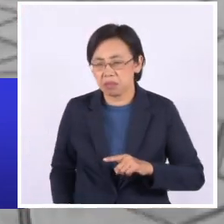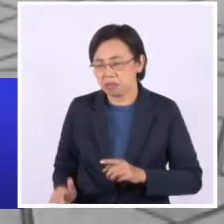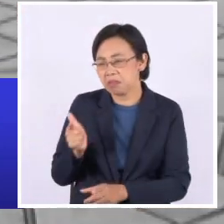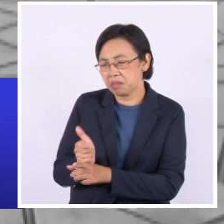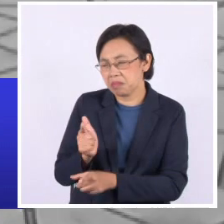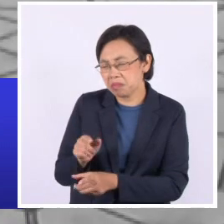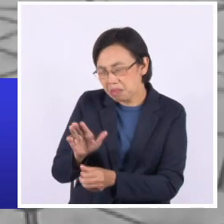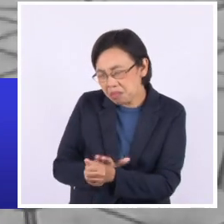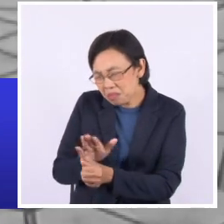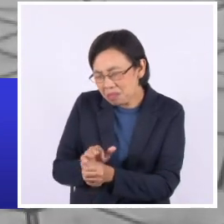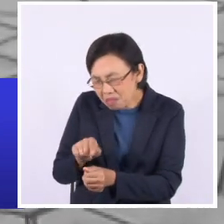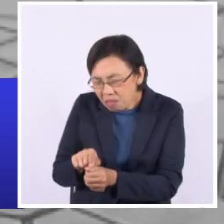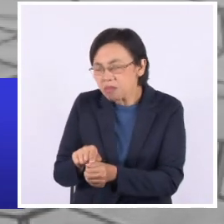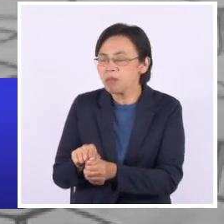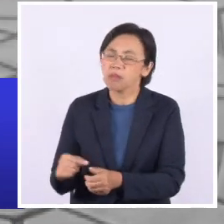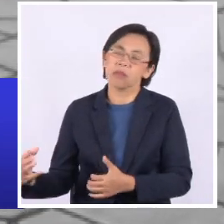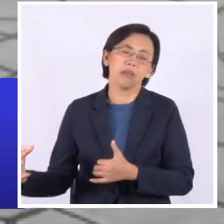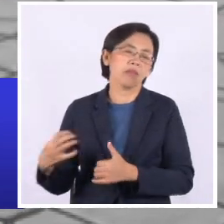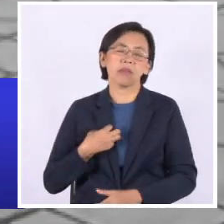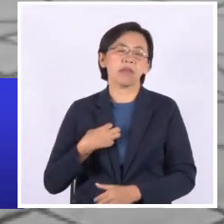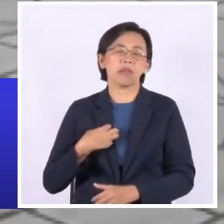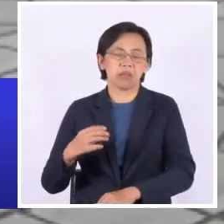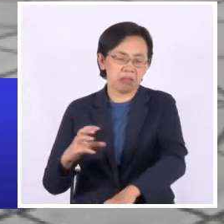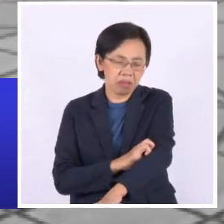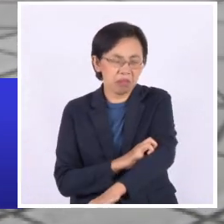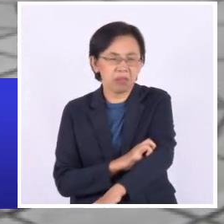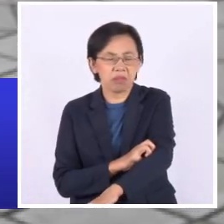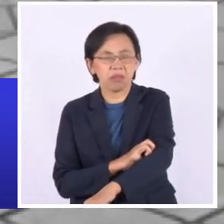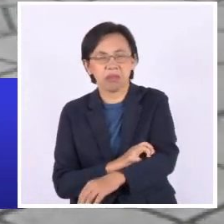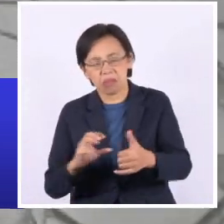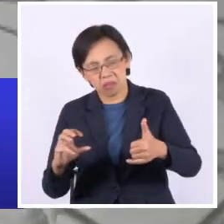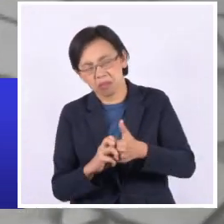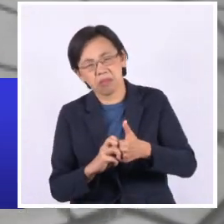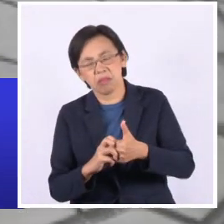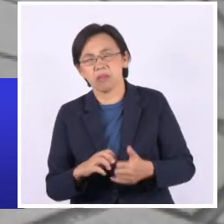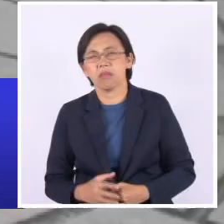สารมันกลายเป็นว่าเนี่ยค่ะเออฟังเขาหน่อยแล้วกันพี่บัญญัตินะคะ